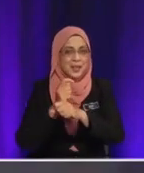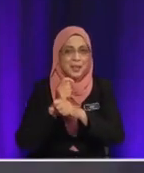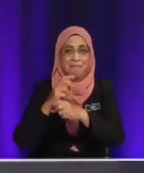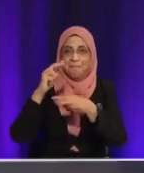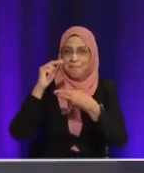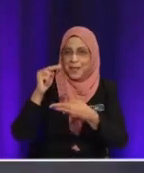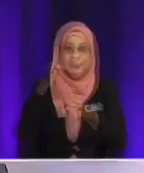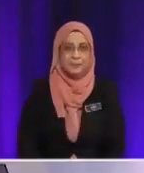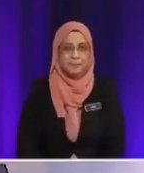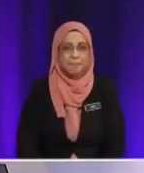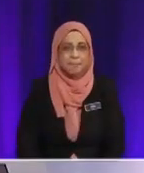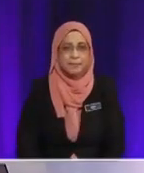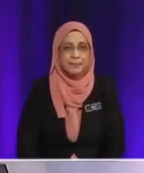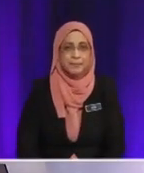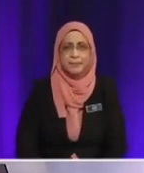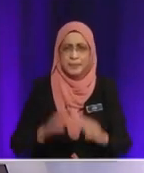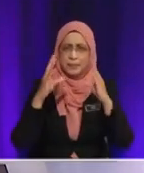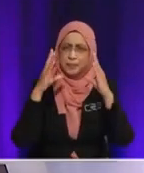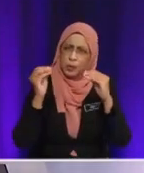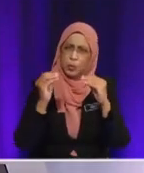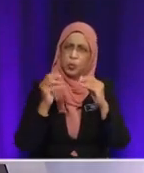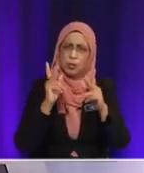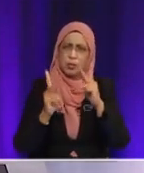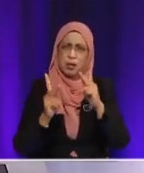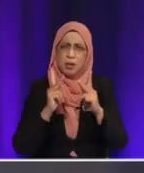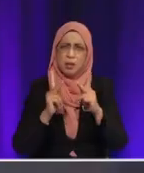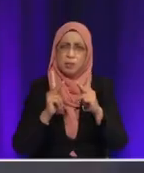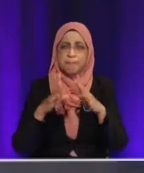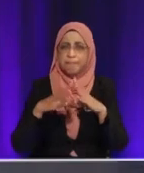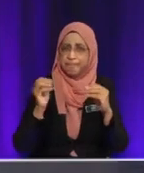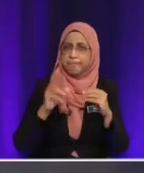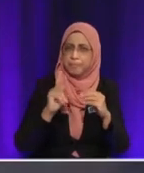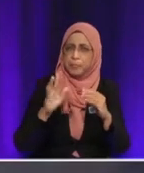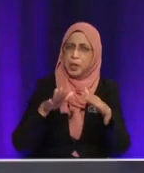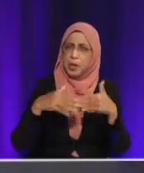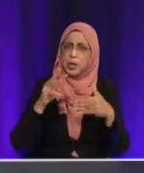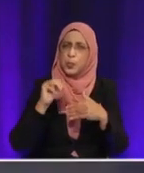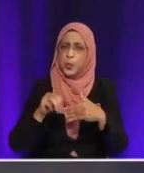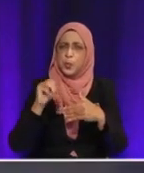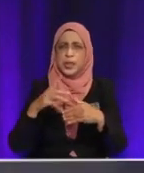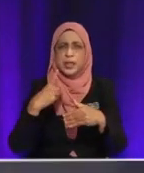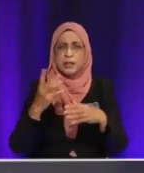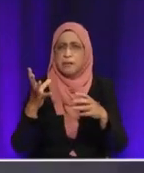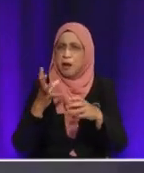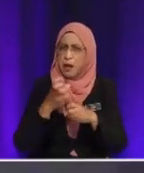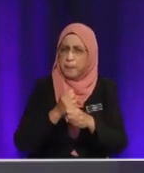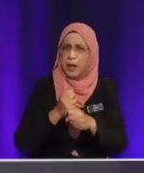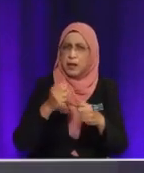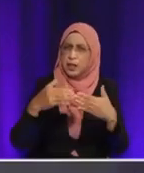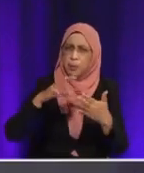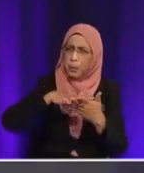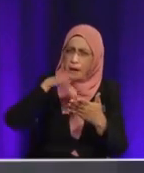untuk Syafika. Terima kasih. Okey. Cikgu, kalau contoh sebelum kita nak habis ni cikgu, bagaimana murid-murid kita nak dapatkan sumber rujukan